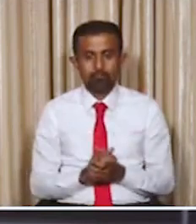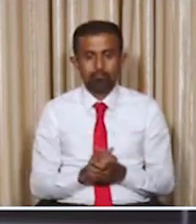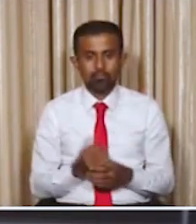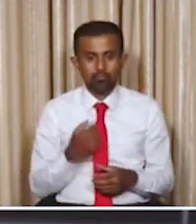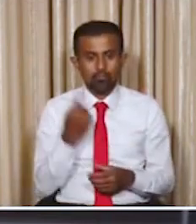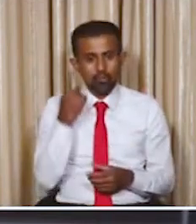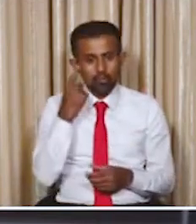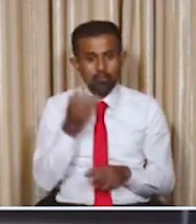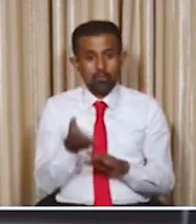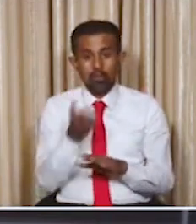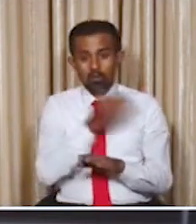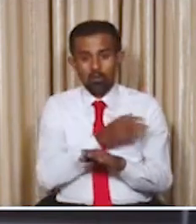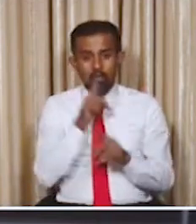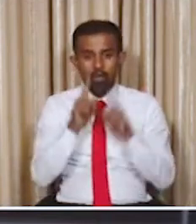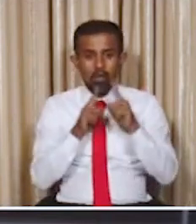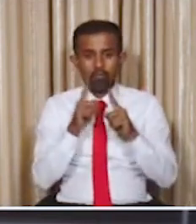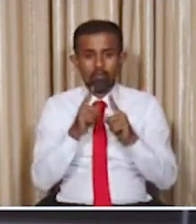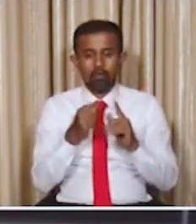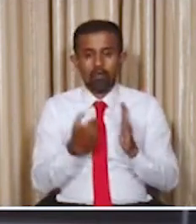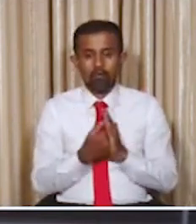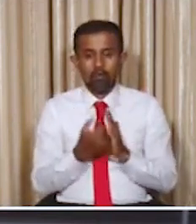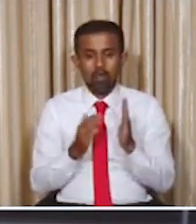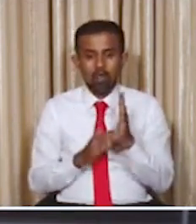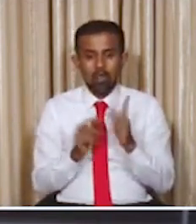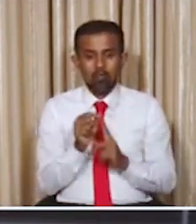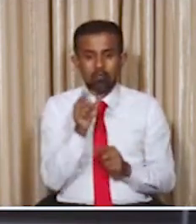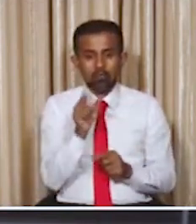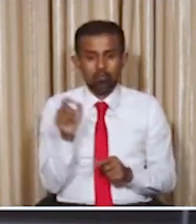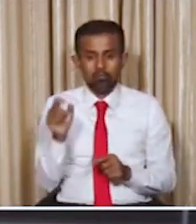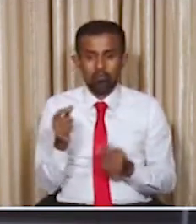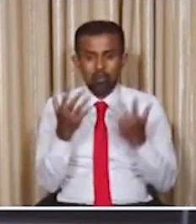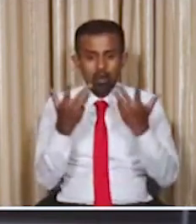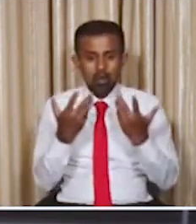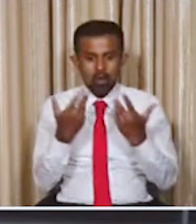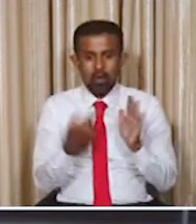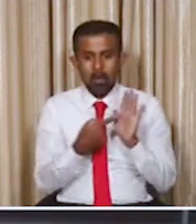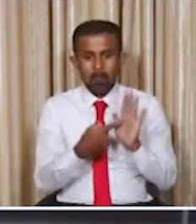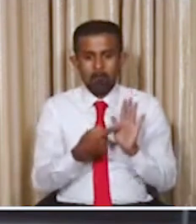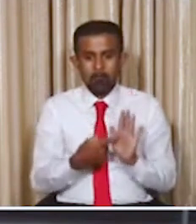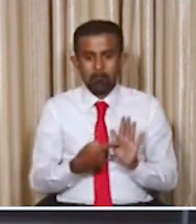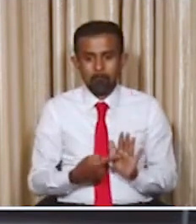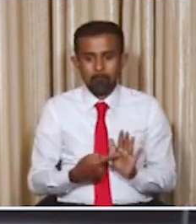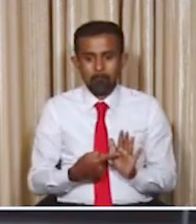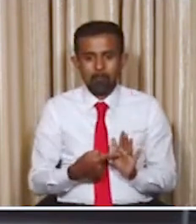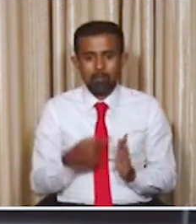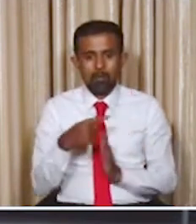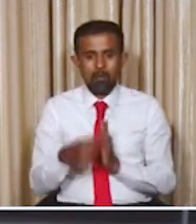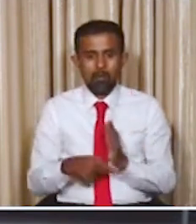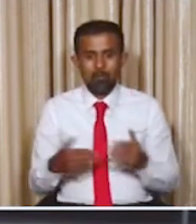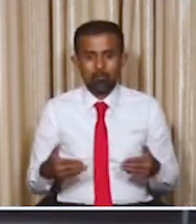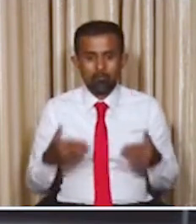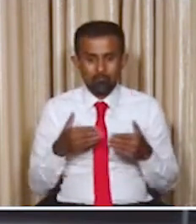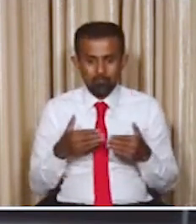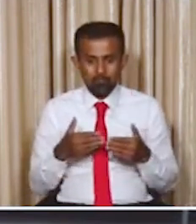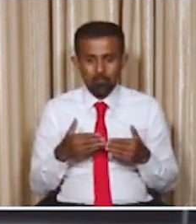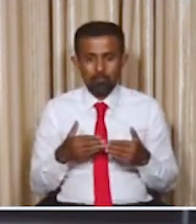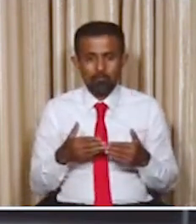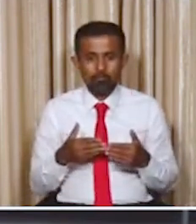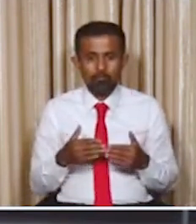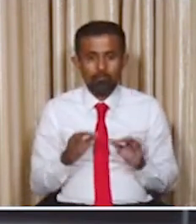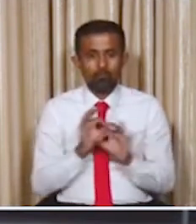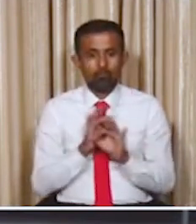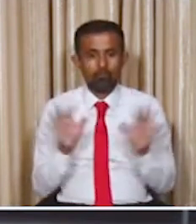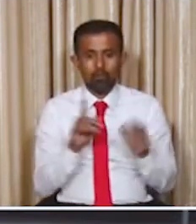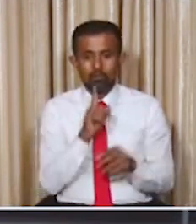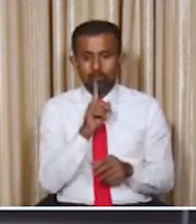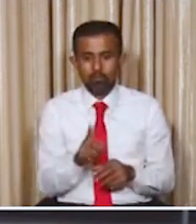මං හිතන්නේ මට කලින් කතා කරපු අපේ ගරු මැති ඇමතිවරුන් සංඛ්‍යා ලේඛන පෙන්නලා මේ රටේ අද වත්මන් තත්ත්වය ගැන ප්‍රකාශ